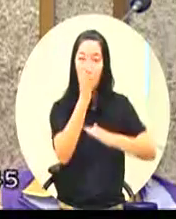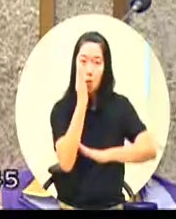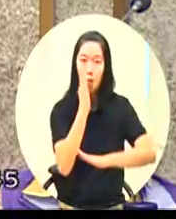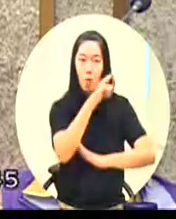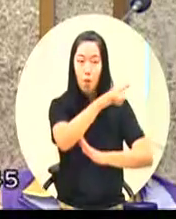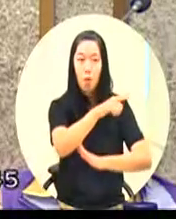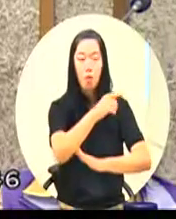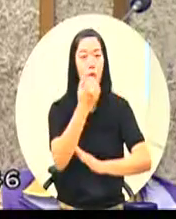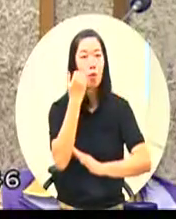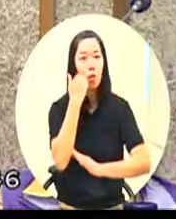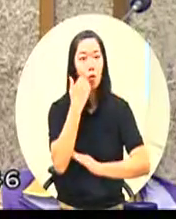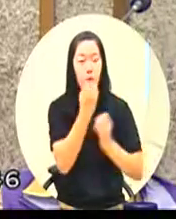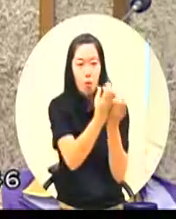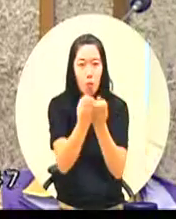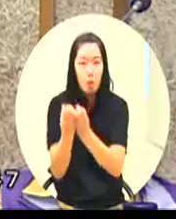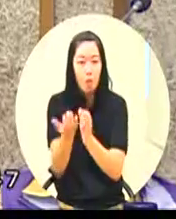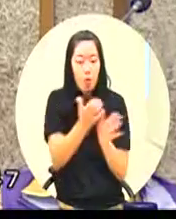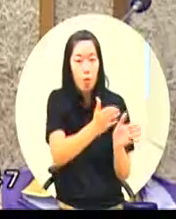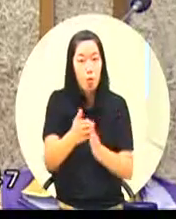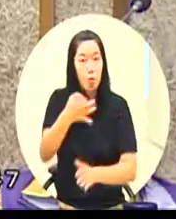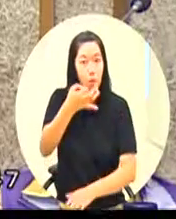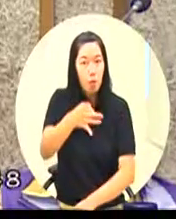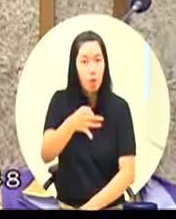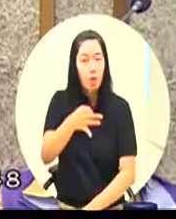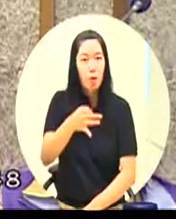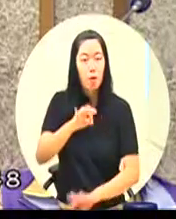果没有灾害准备金的话呢，他会在